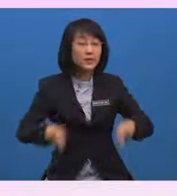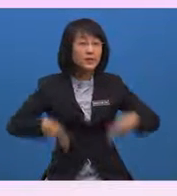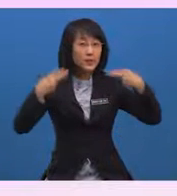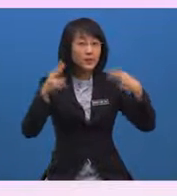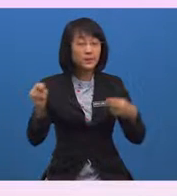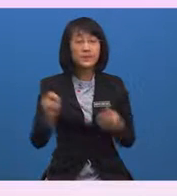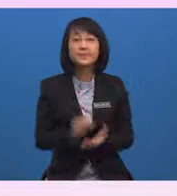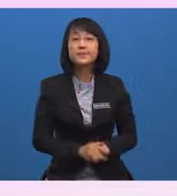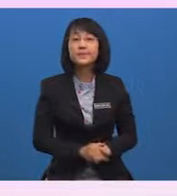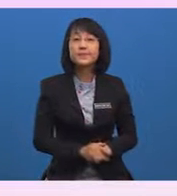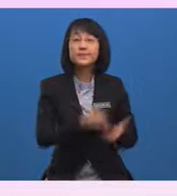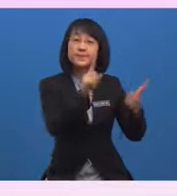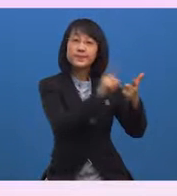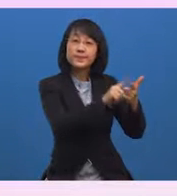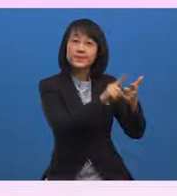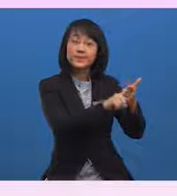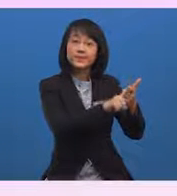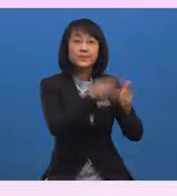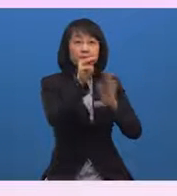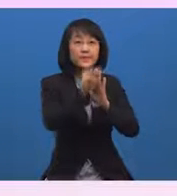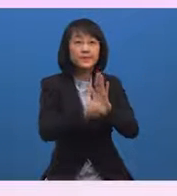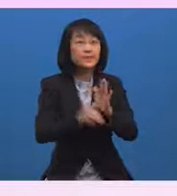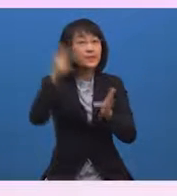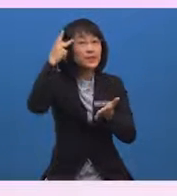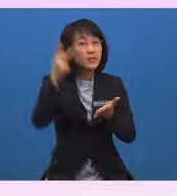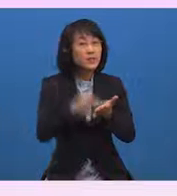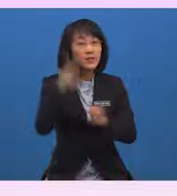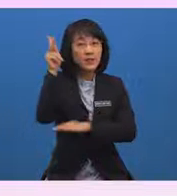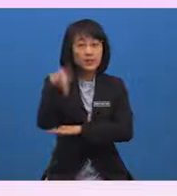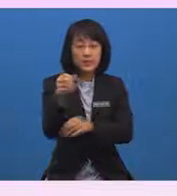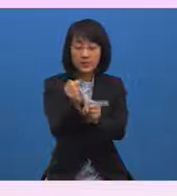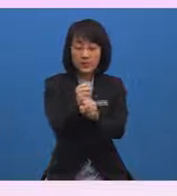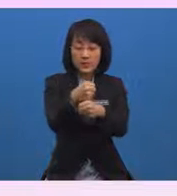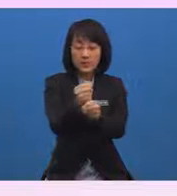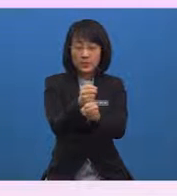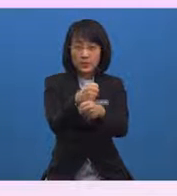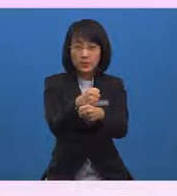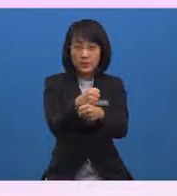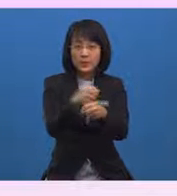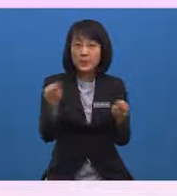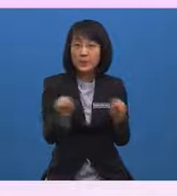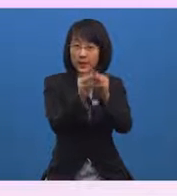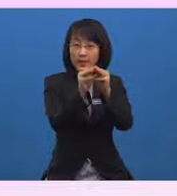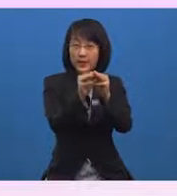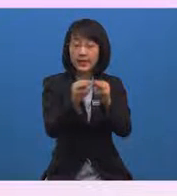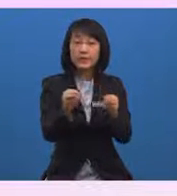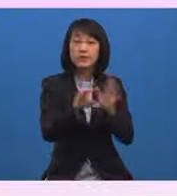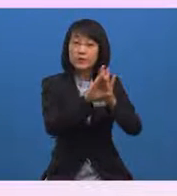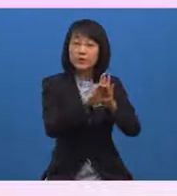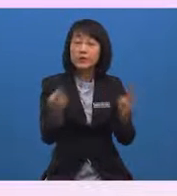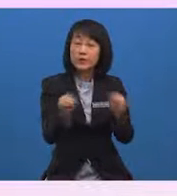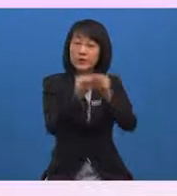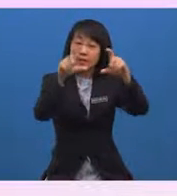Kedua, mengenal pasti bentuk-bentuk magnet seperti magnet bar,